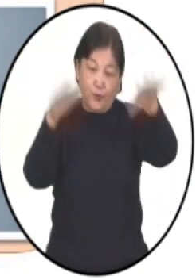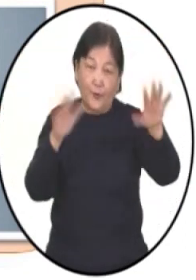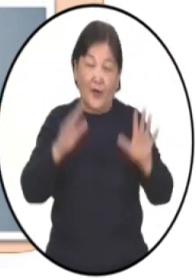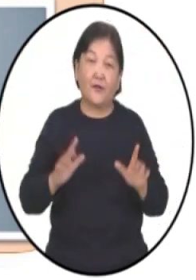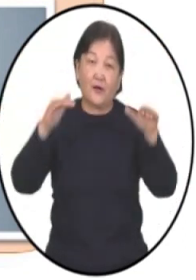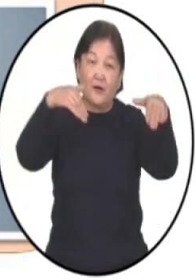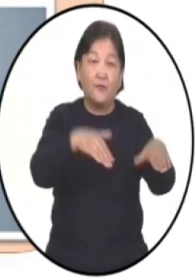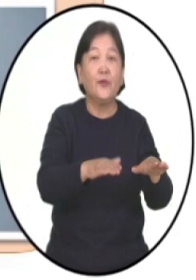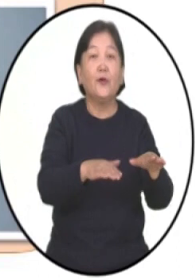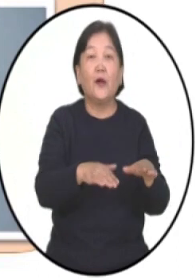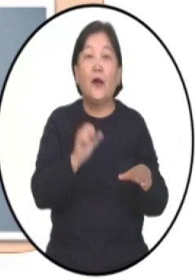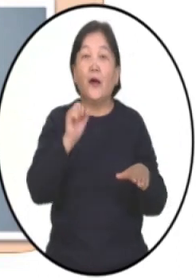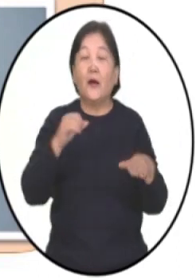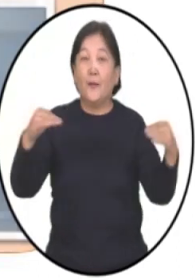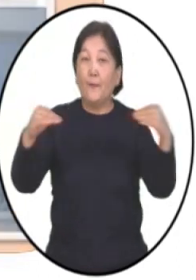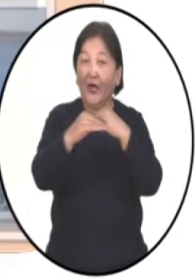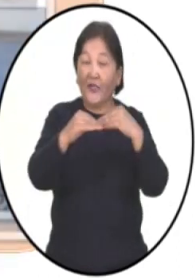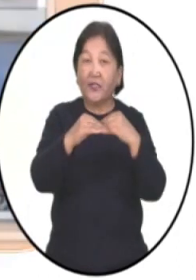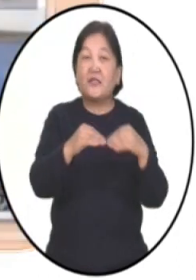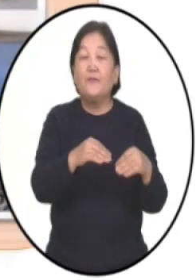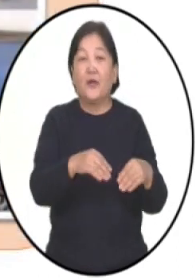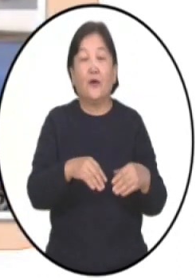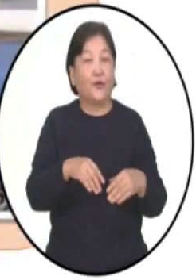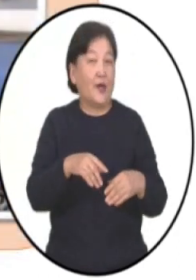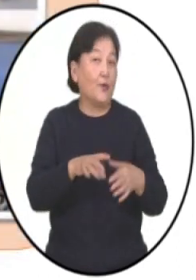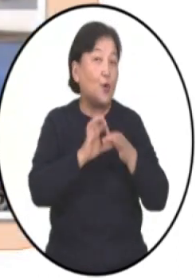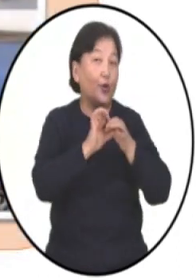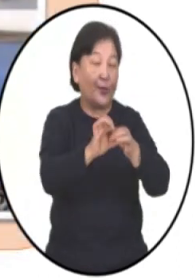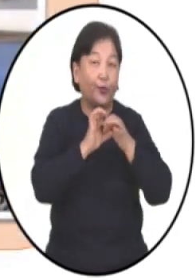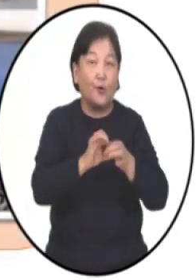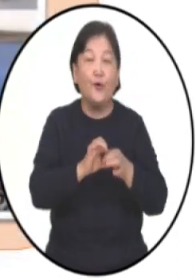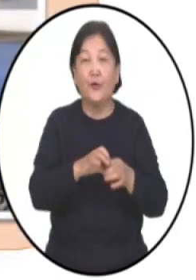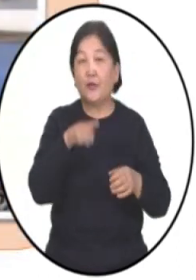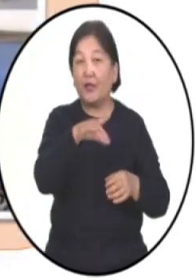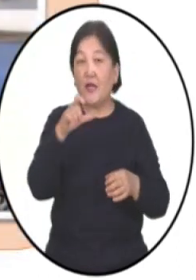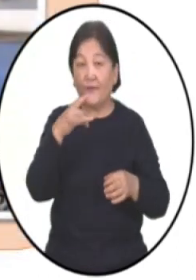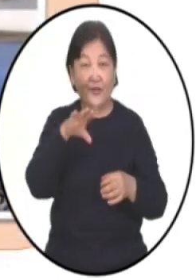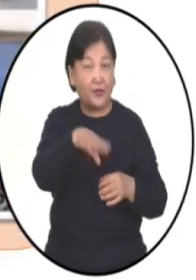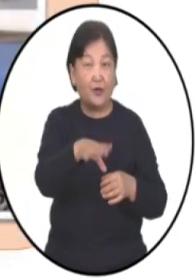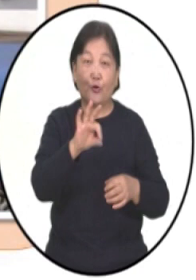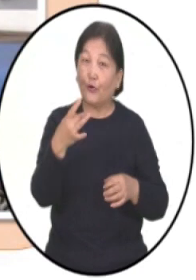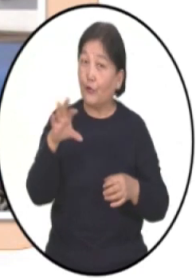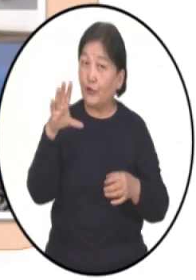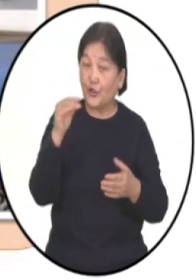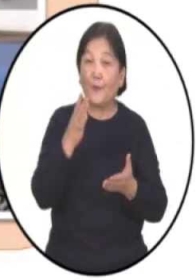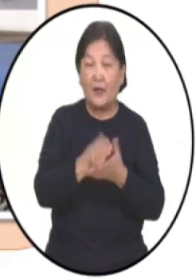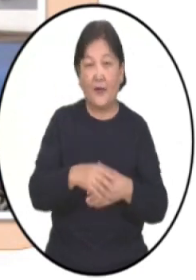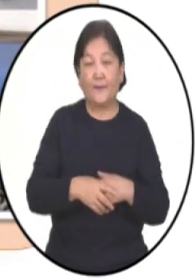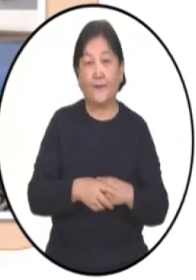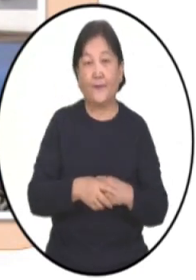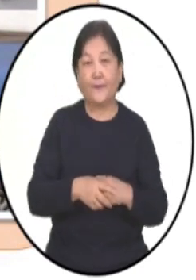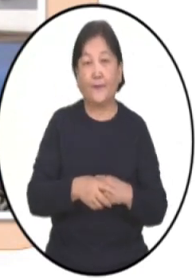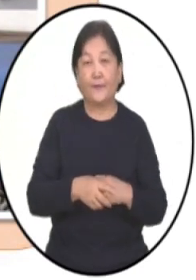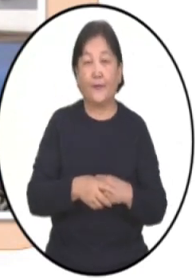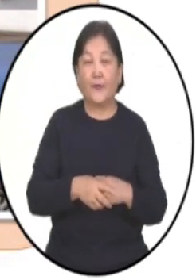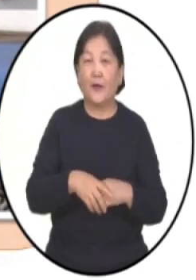байна. Эдгээр нь байгалийн хүчин зүйл. За үнэлэхүй хүчин зүйл нь. За бас зургаа ажиглаад явчих. За үнэлэхүй хүчин зүйл яг энэ